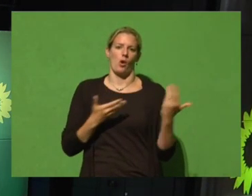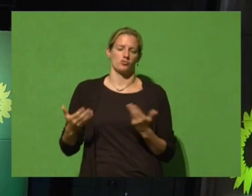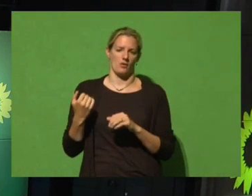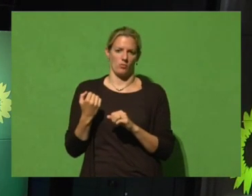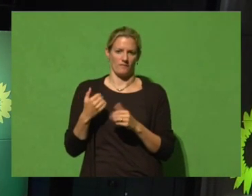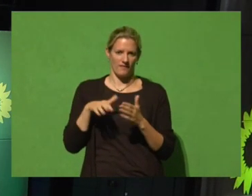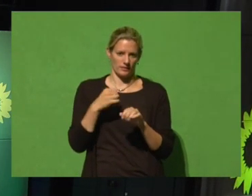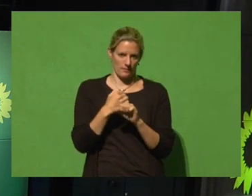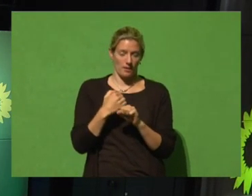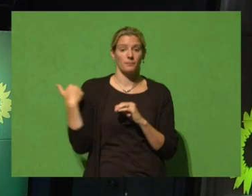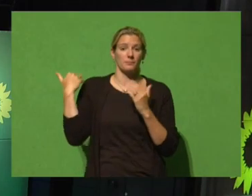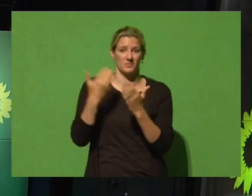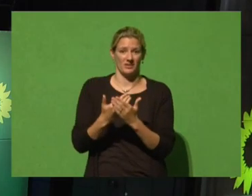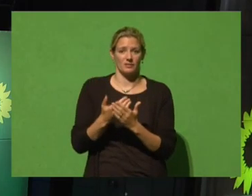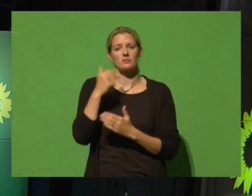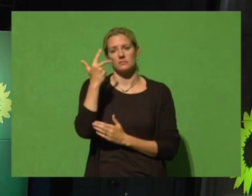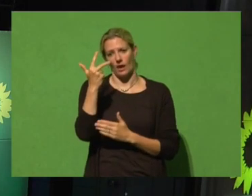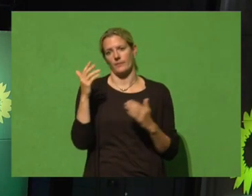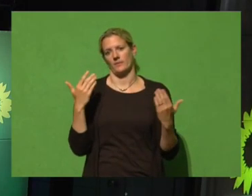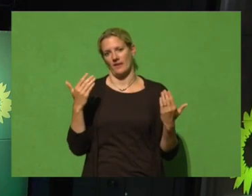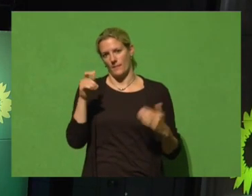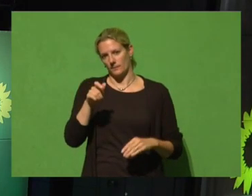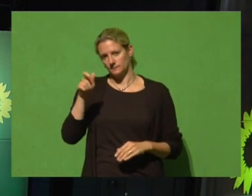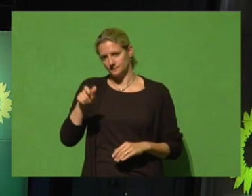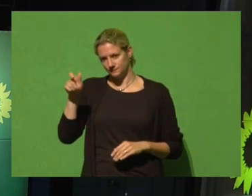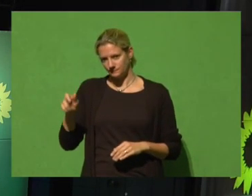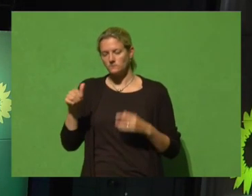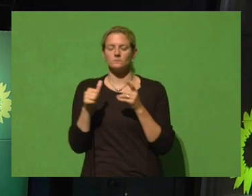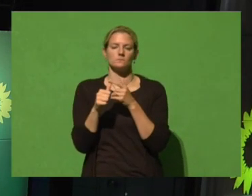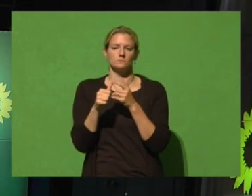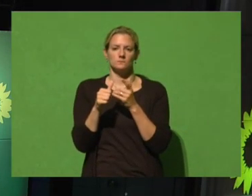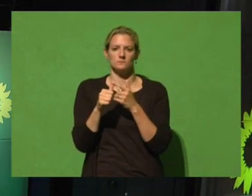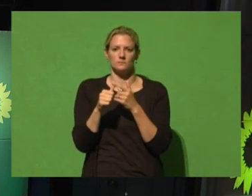bisher drei Bewerbungen vor. Das sind die Bewerbungen